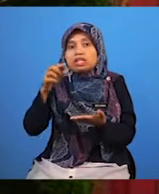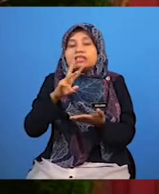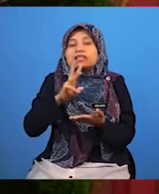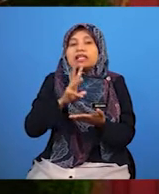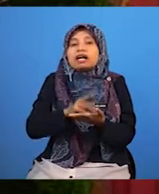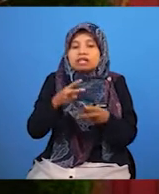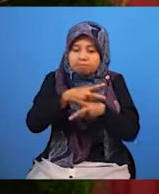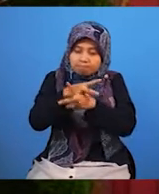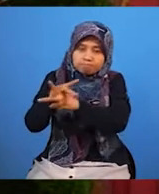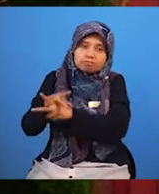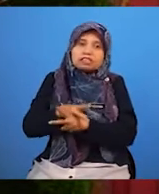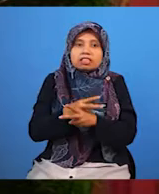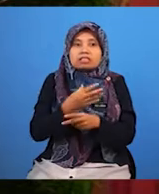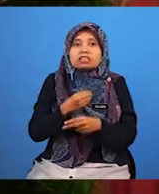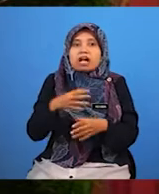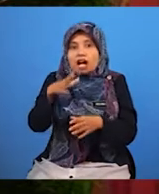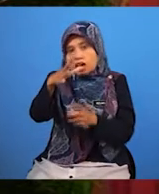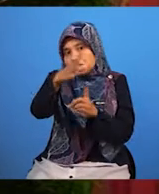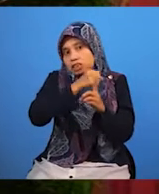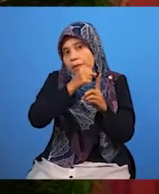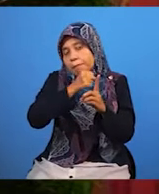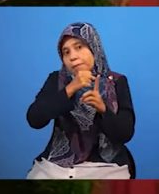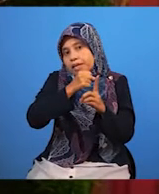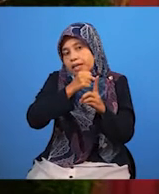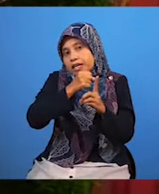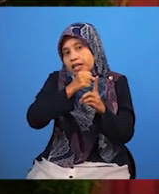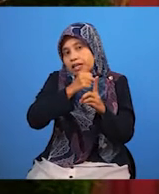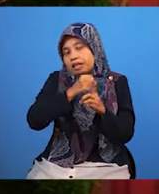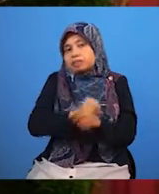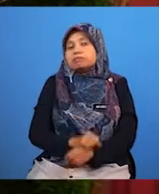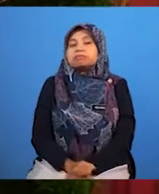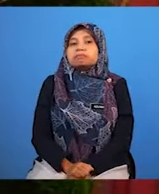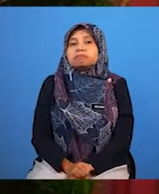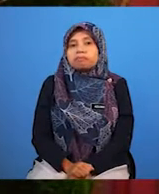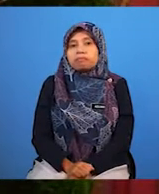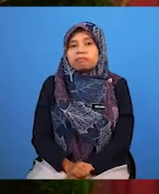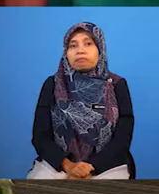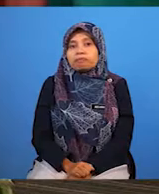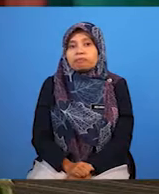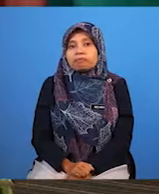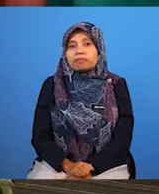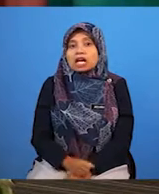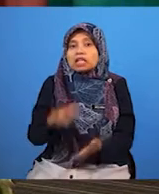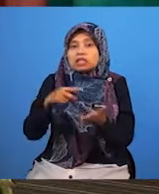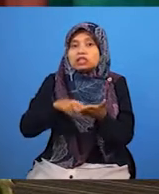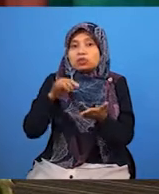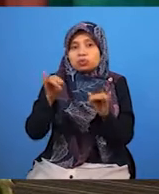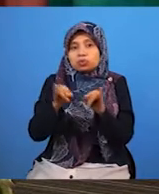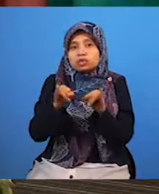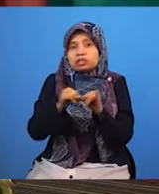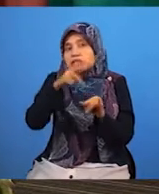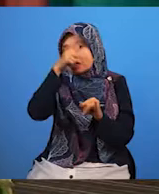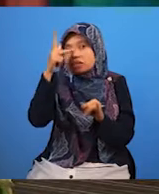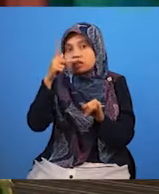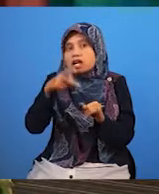ternakan terjaga dan mencapai standard piawaian yang diperlukan. Ini juga